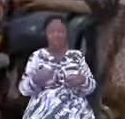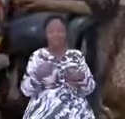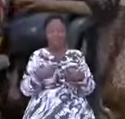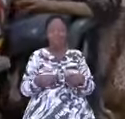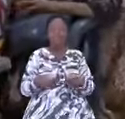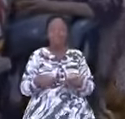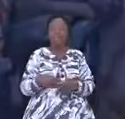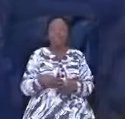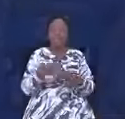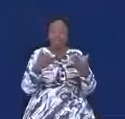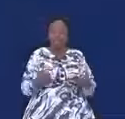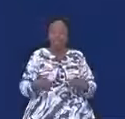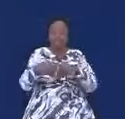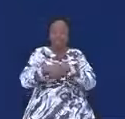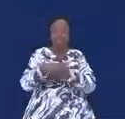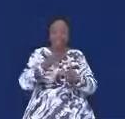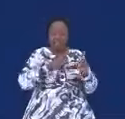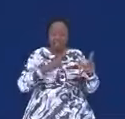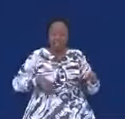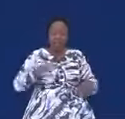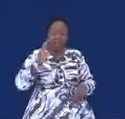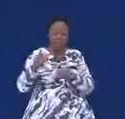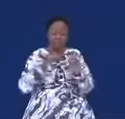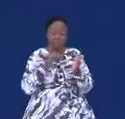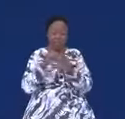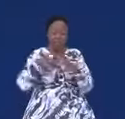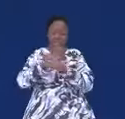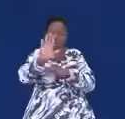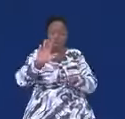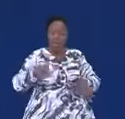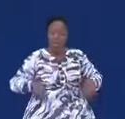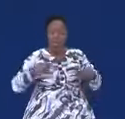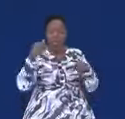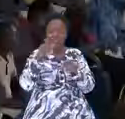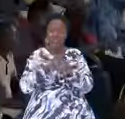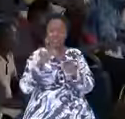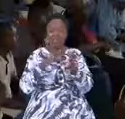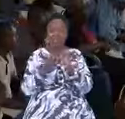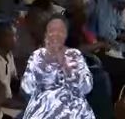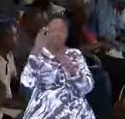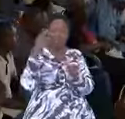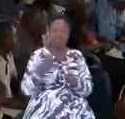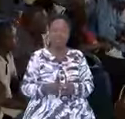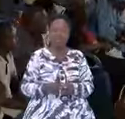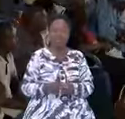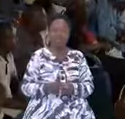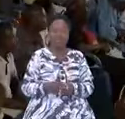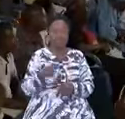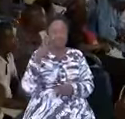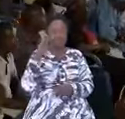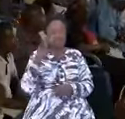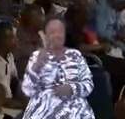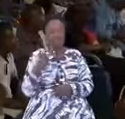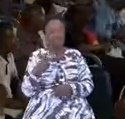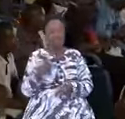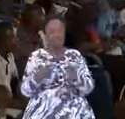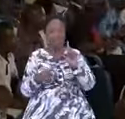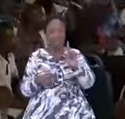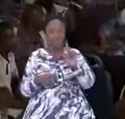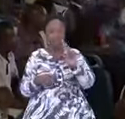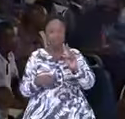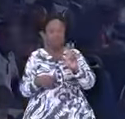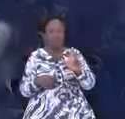le fera dans ta vie au nom de jésus un trois points que je vous